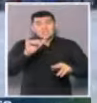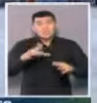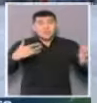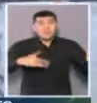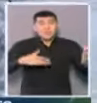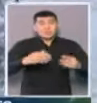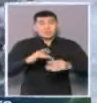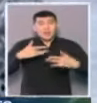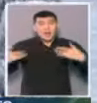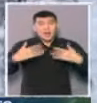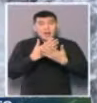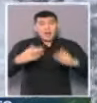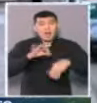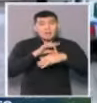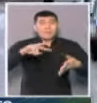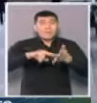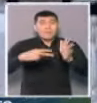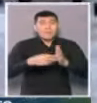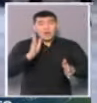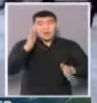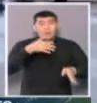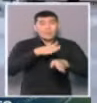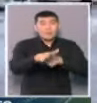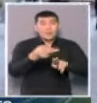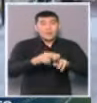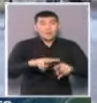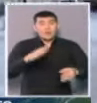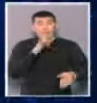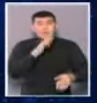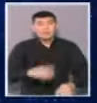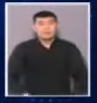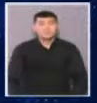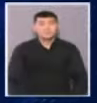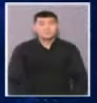Нурпиисовой. Впереди много планов, а как они будут реализованы, покажет время.